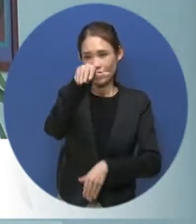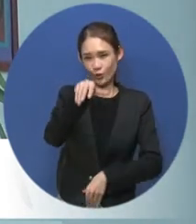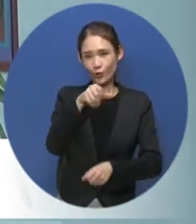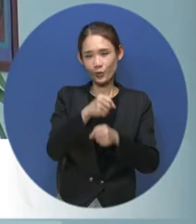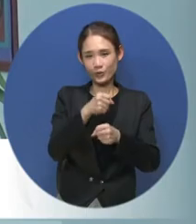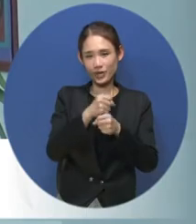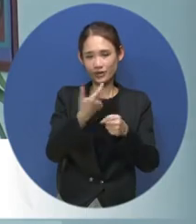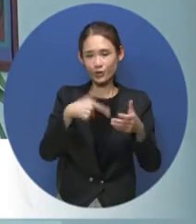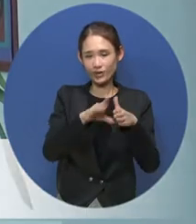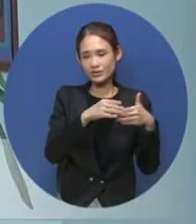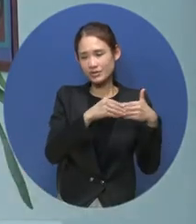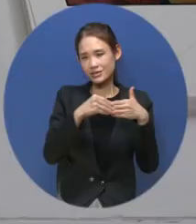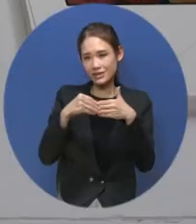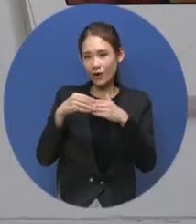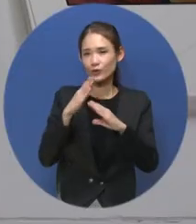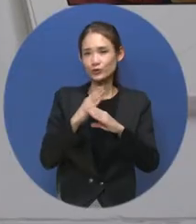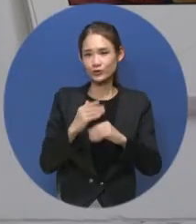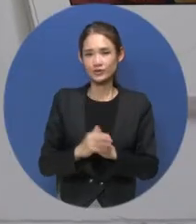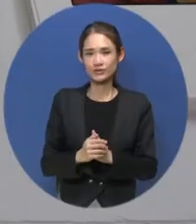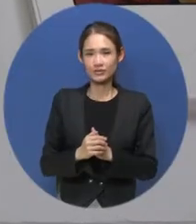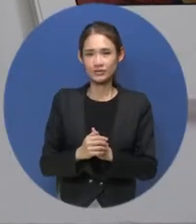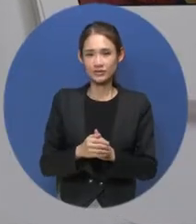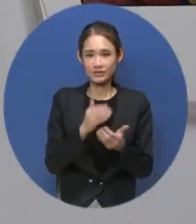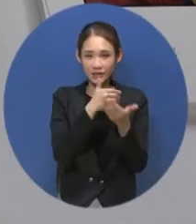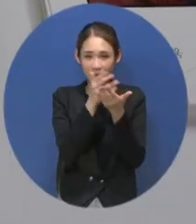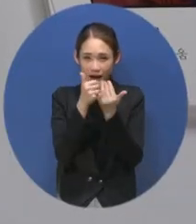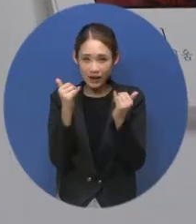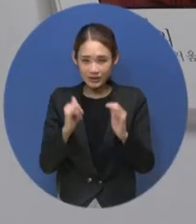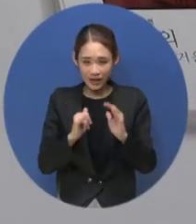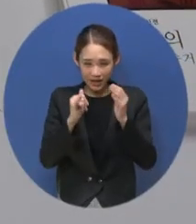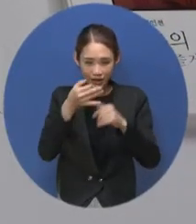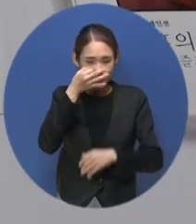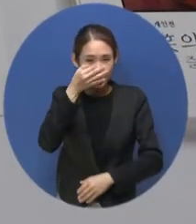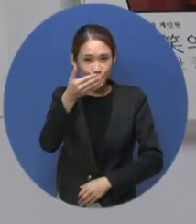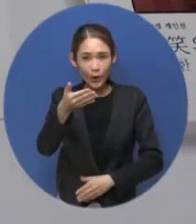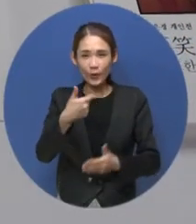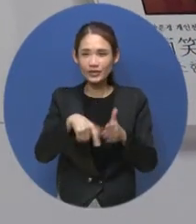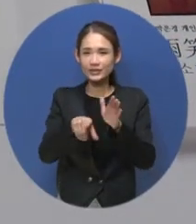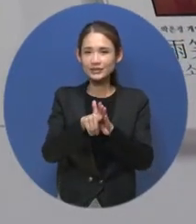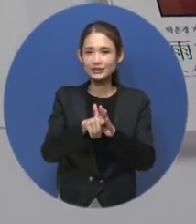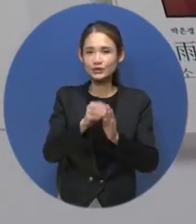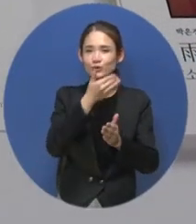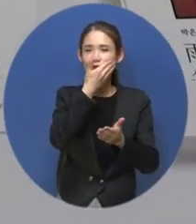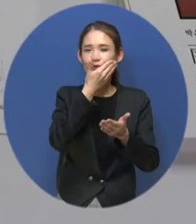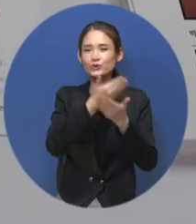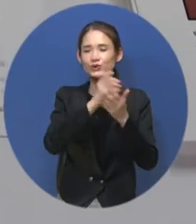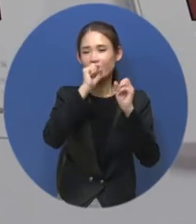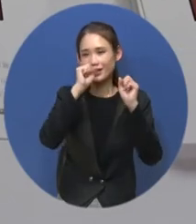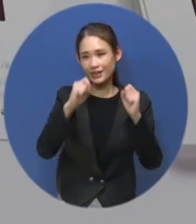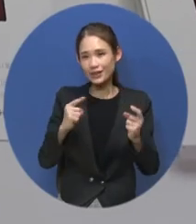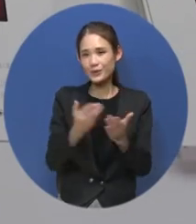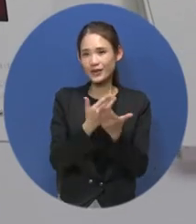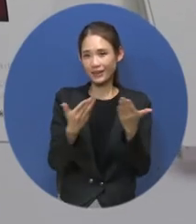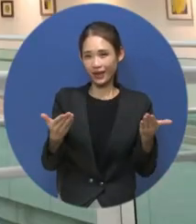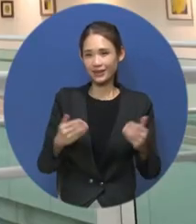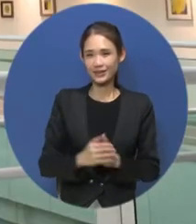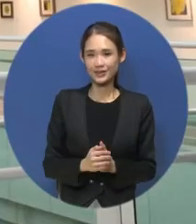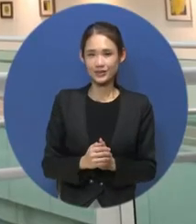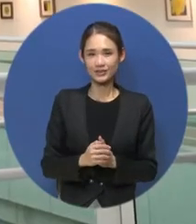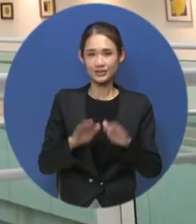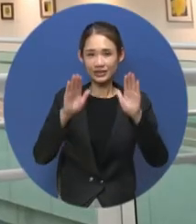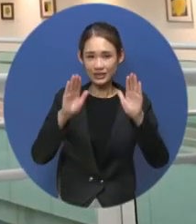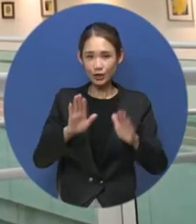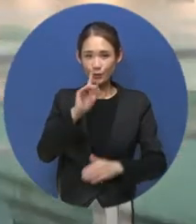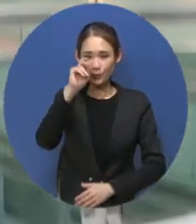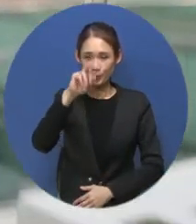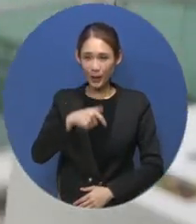공간으로서 이끌어가고 있습니다. 작가의 작품이 세상에 선보일 수 있도록 소중한 기회 또한 제공합니다. 이번